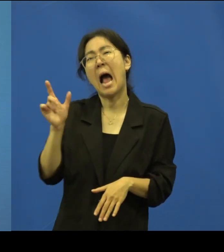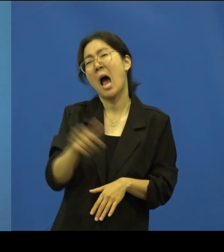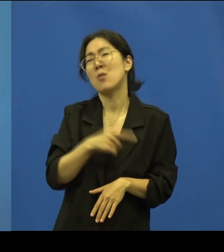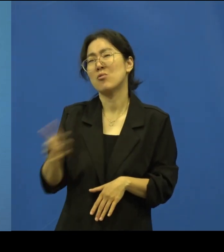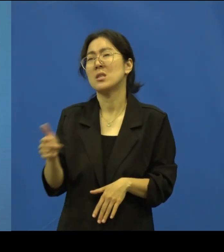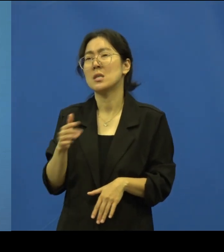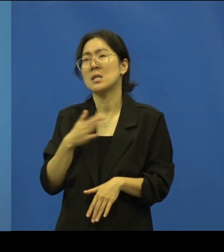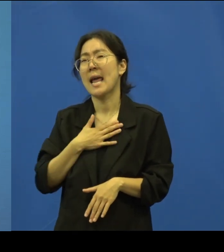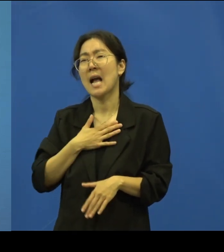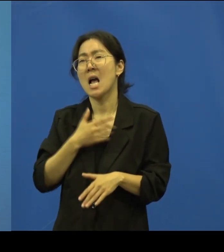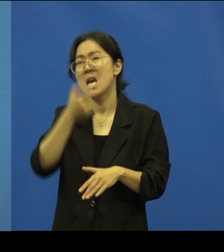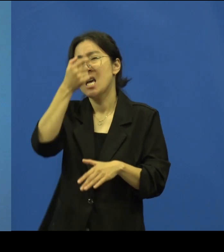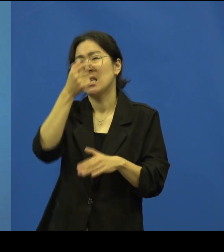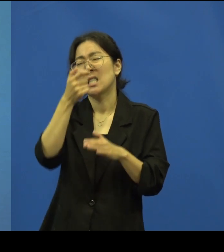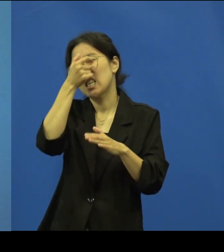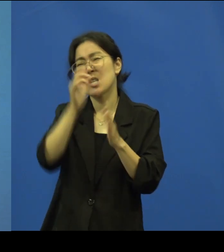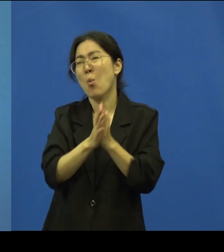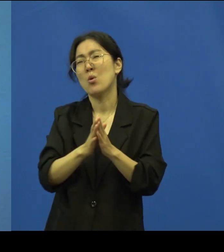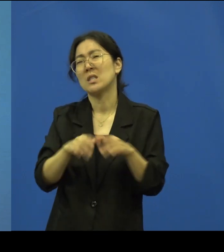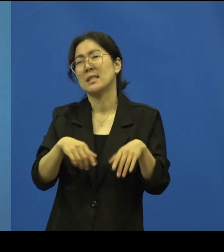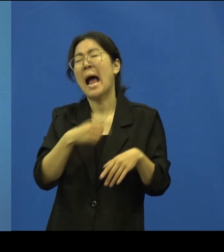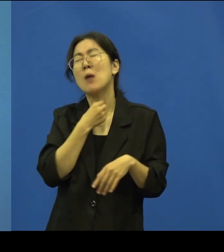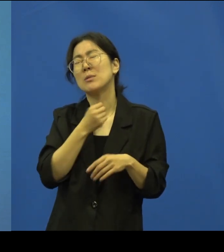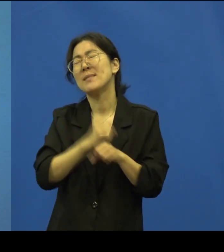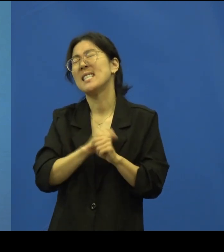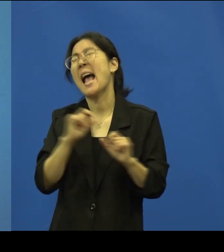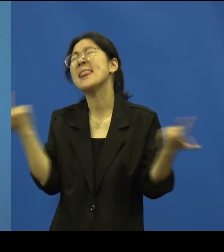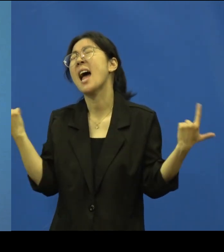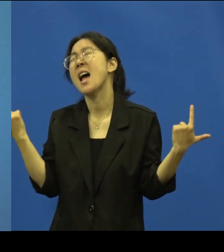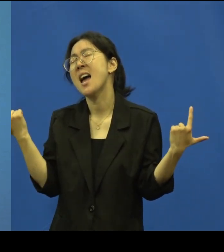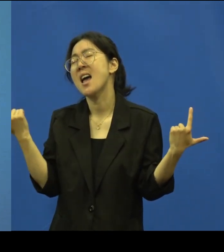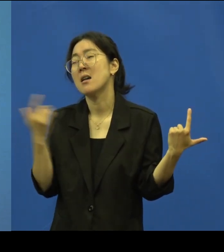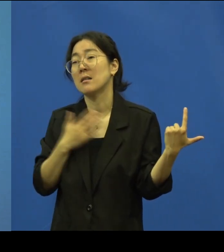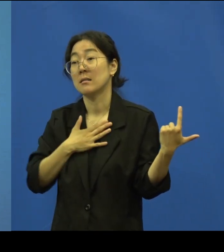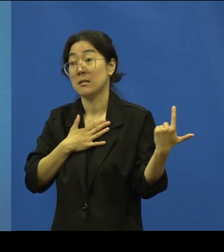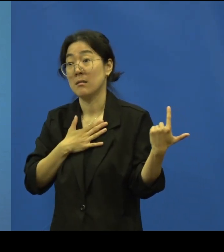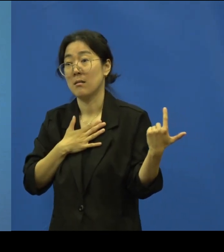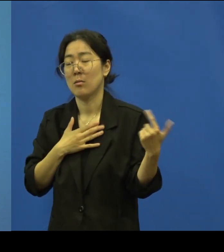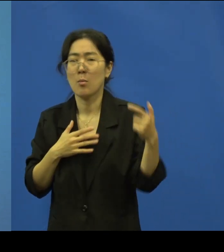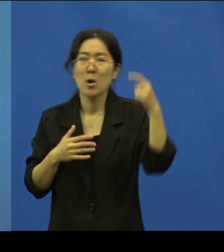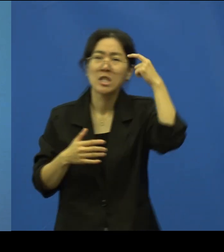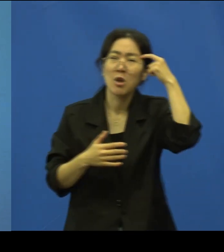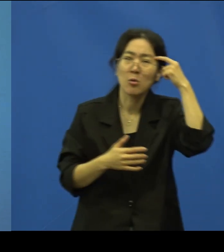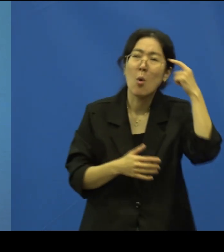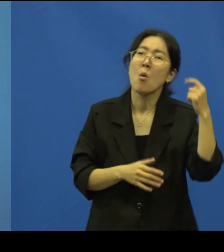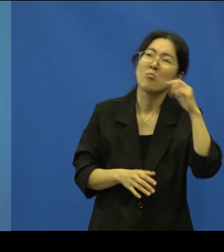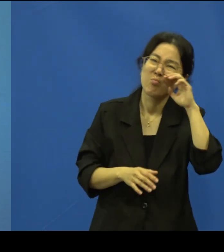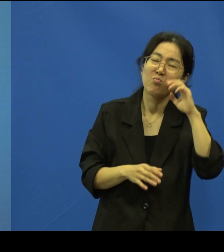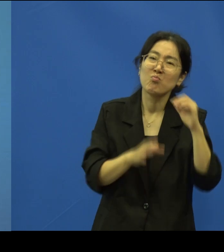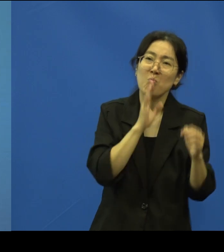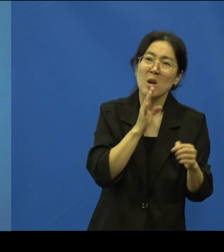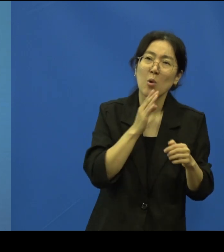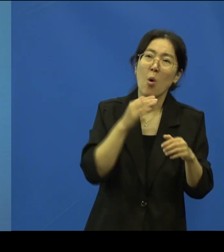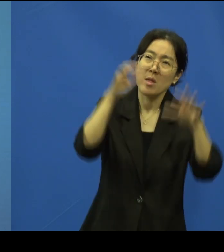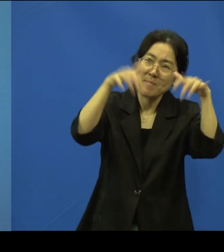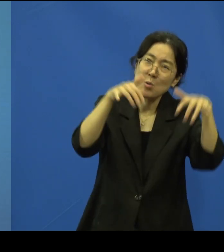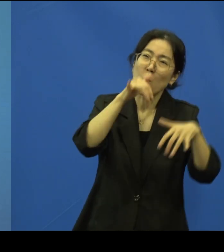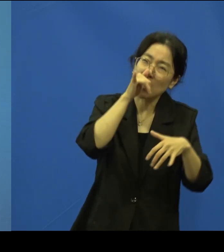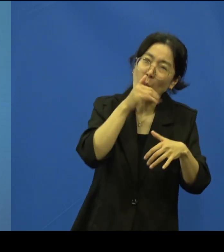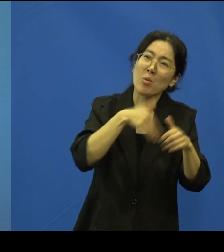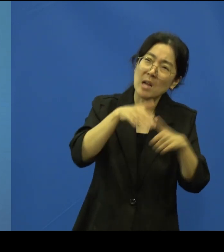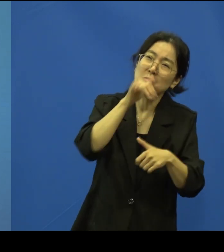그때에 지성적으로 말씀을 듣고 또 이렇게 하다 보면 내가